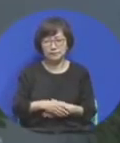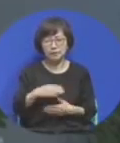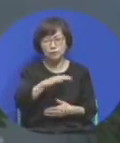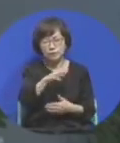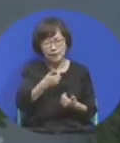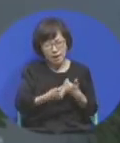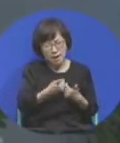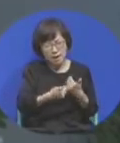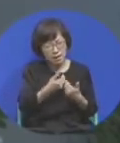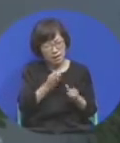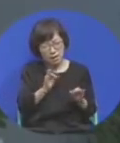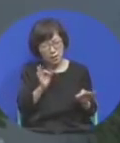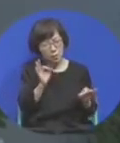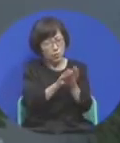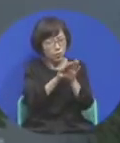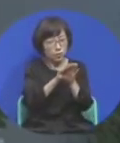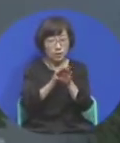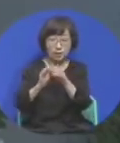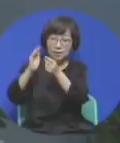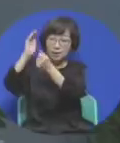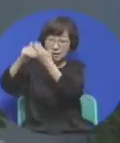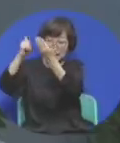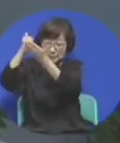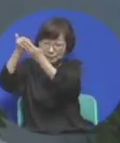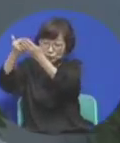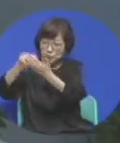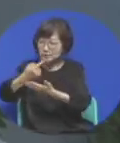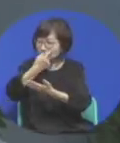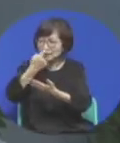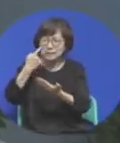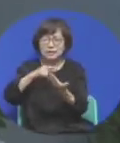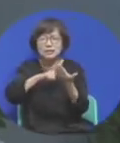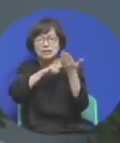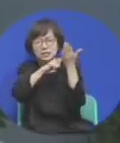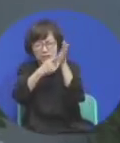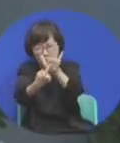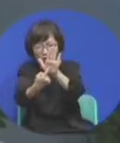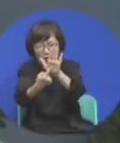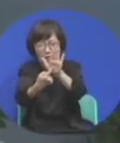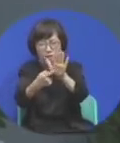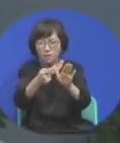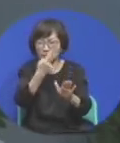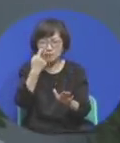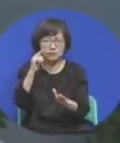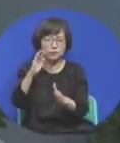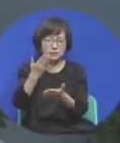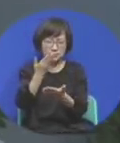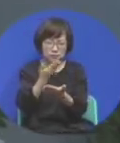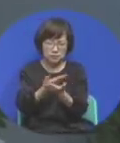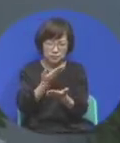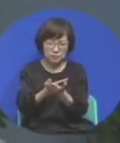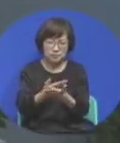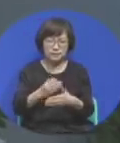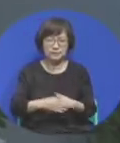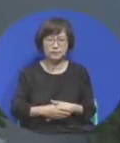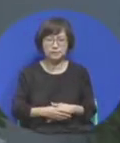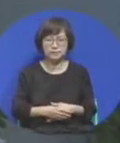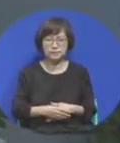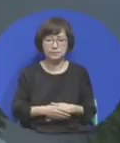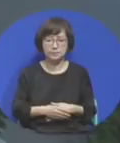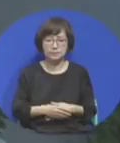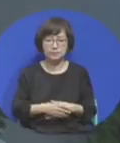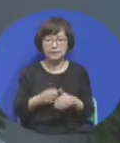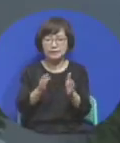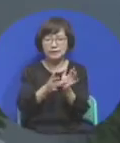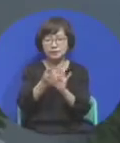우리의 갈등은 사라지고 하나님의 증거 일어나게 해 주옵소서. May our conflicts subside and may only your evidence